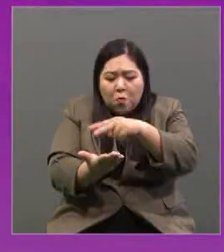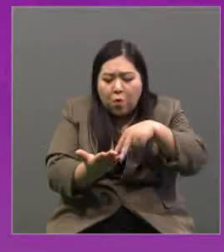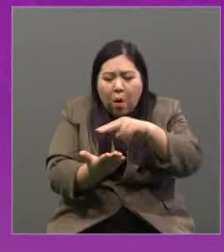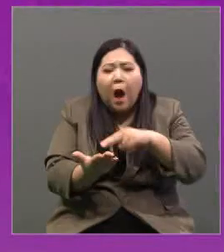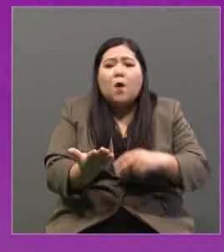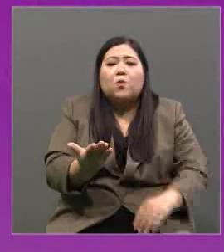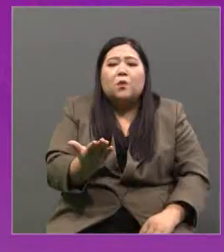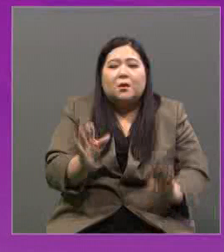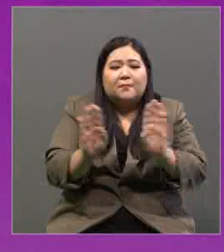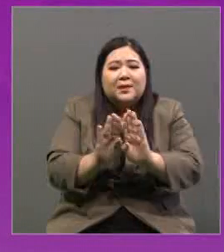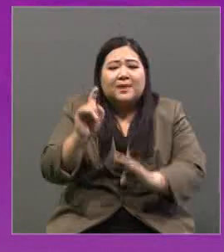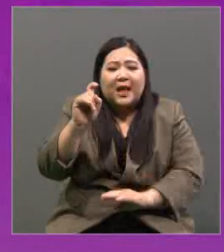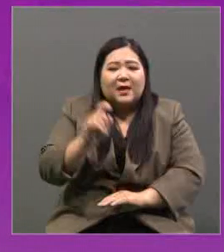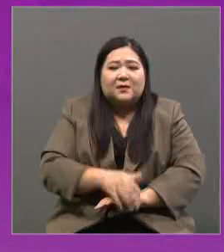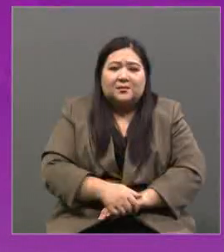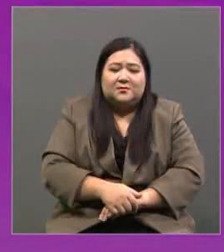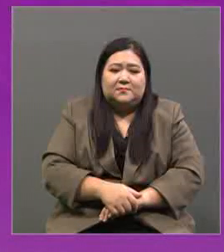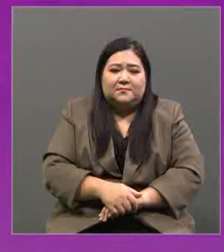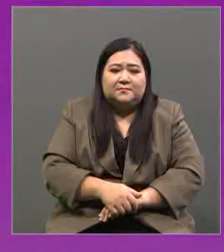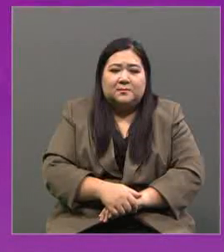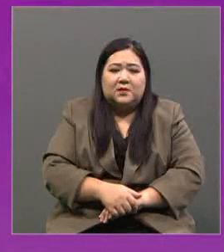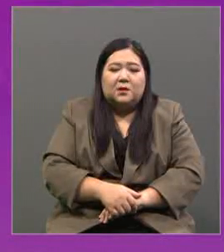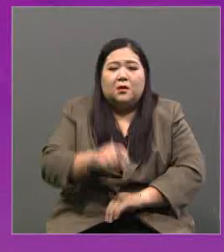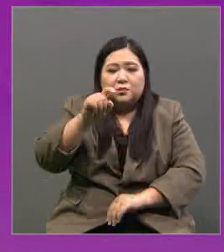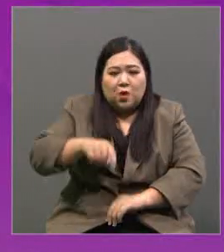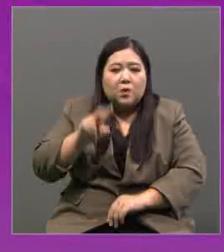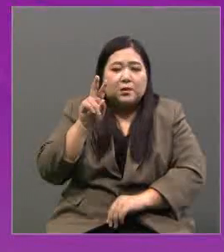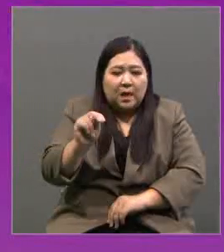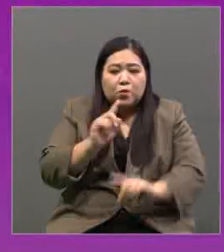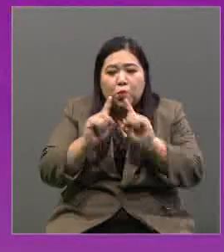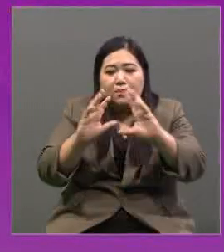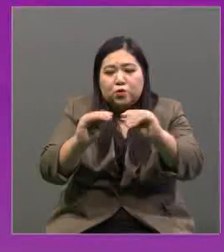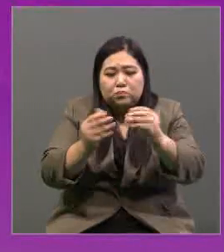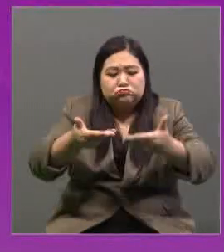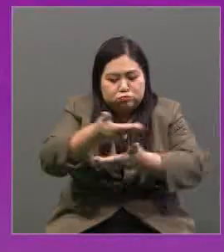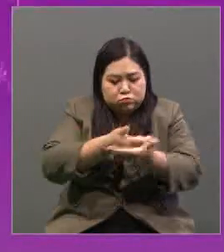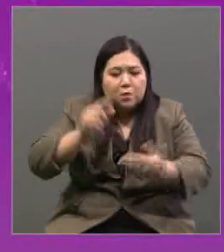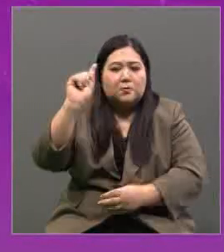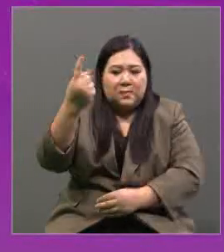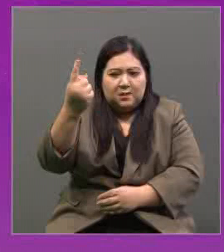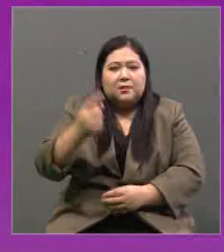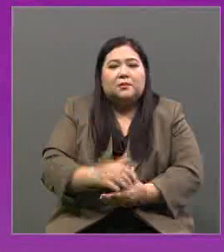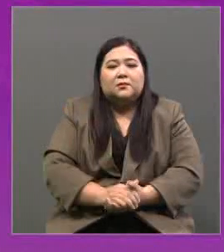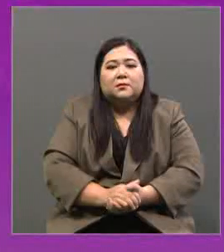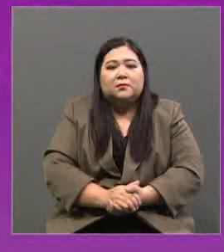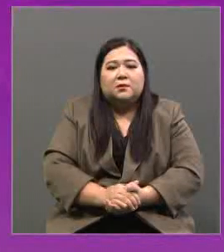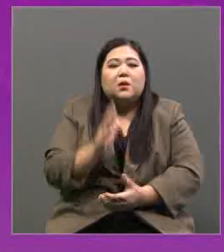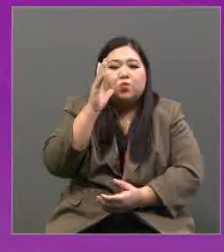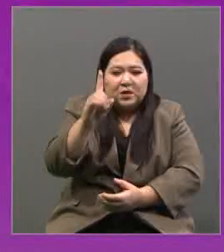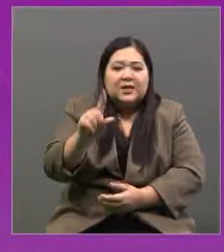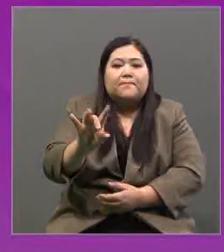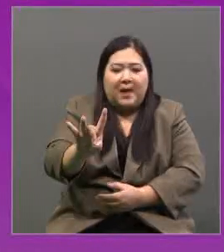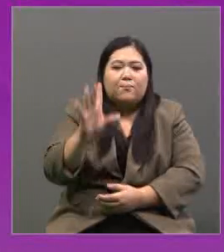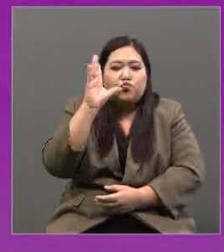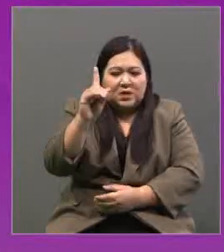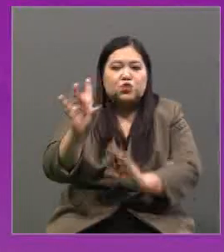นะ ค่ะ เขาเลยบอกว่าต้องมีการนัดกันหารือแล้วก็ประชุมกันอีกครั้งคือใช้วันพรุ่งนี้เลย